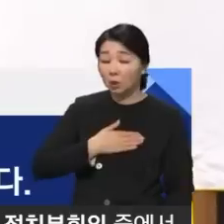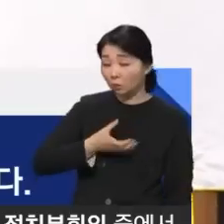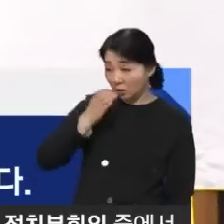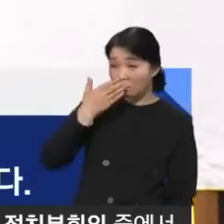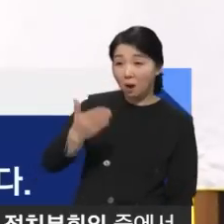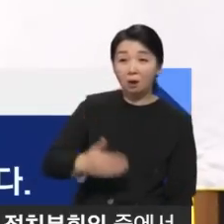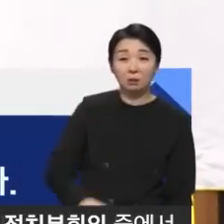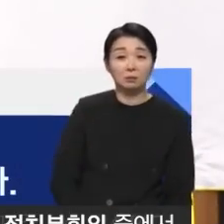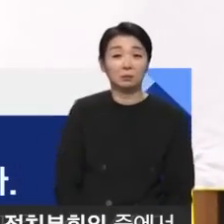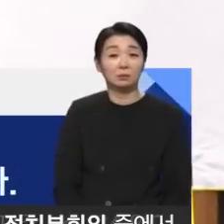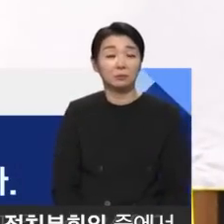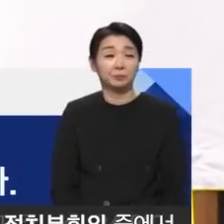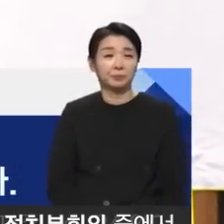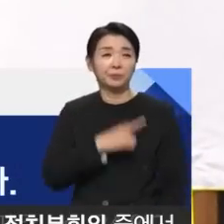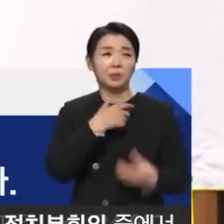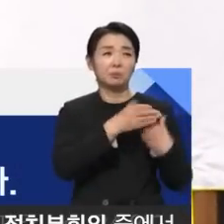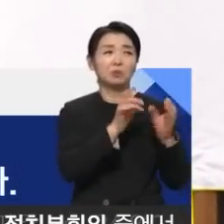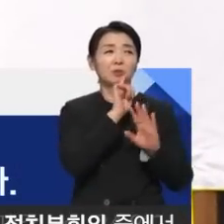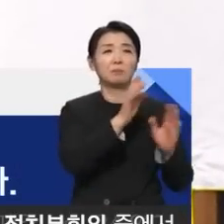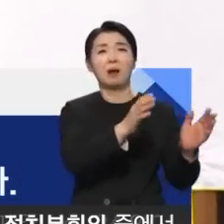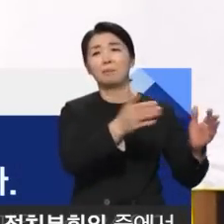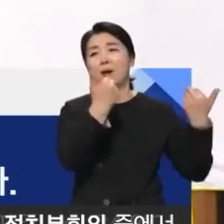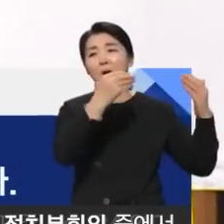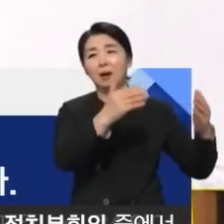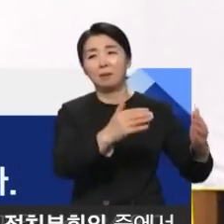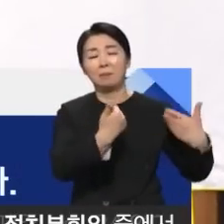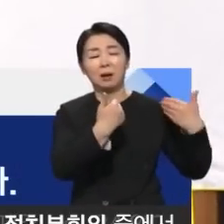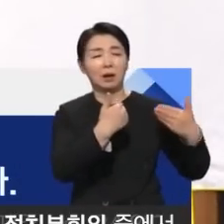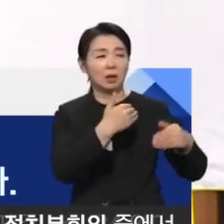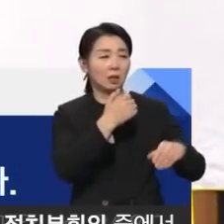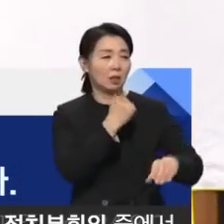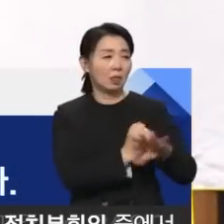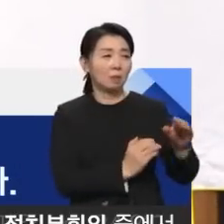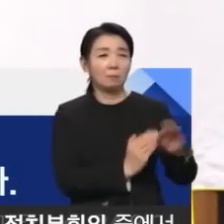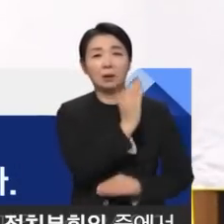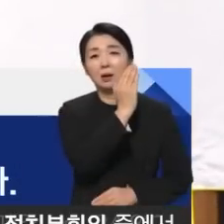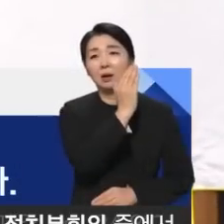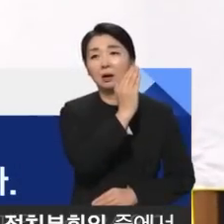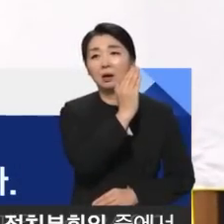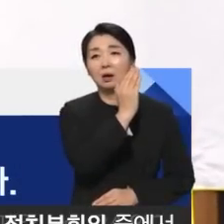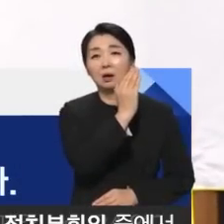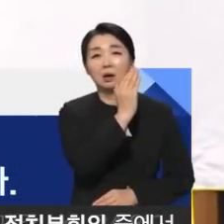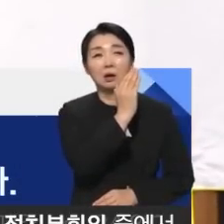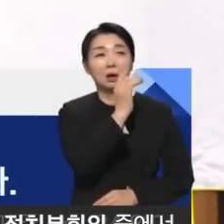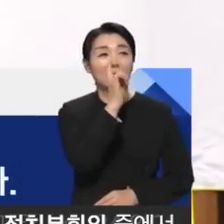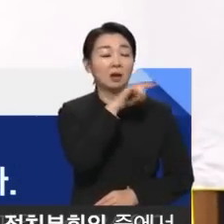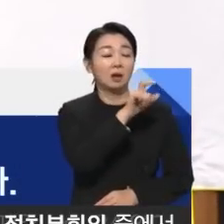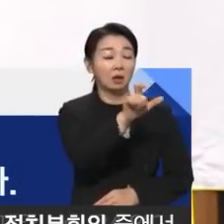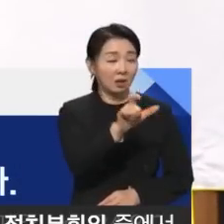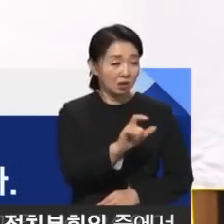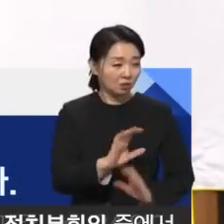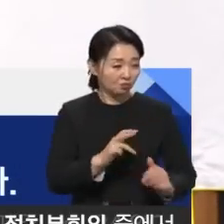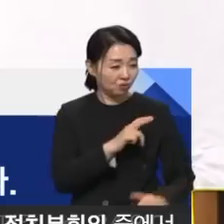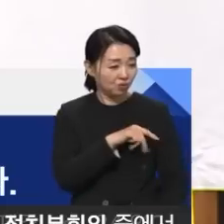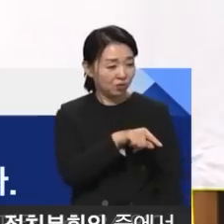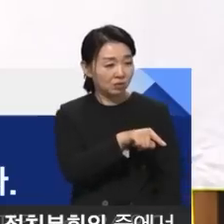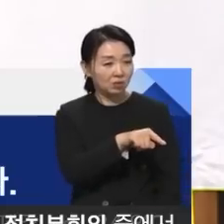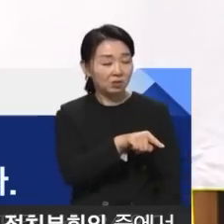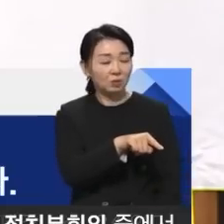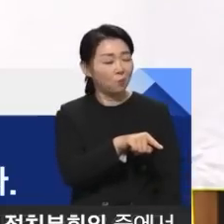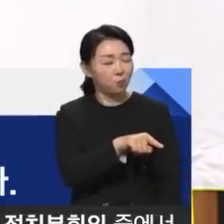마시겠습니다. 민주당 의원들의 막말 퍼레이드가 도를 넘고 있습니다. 악플러인지 국회의원인지 분간할 수